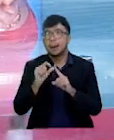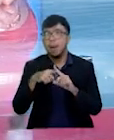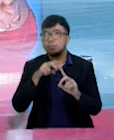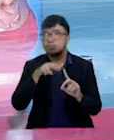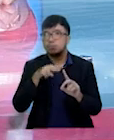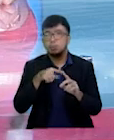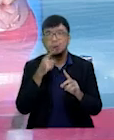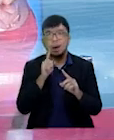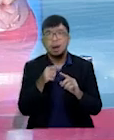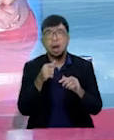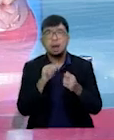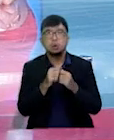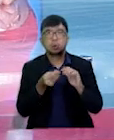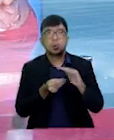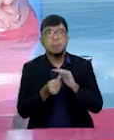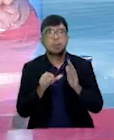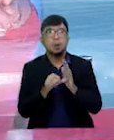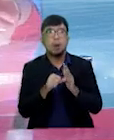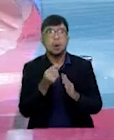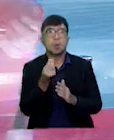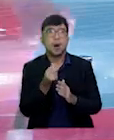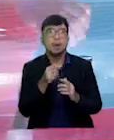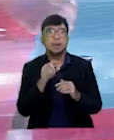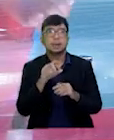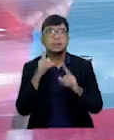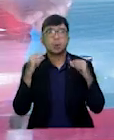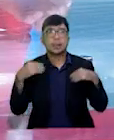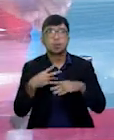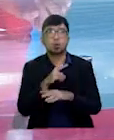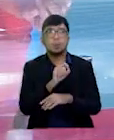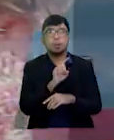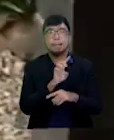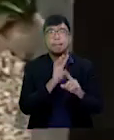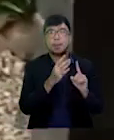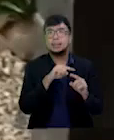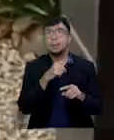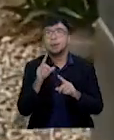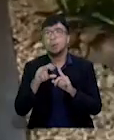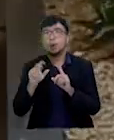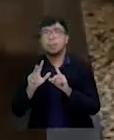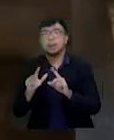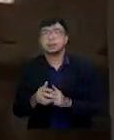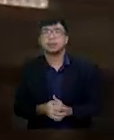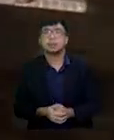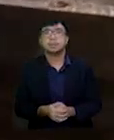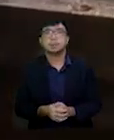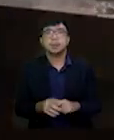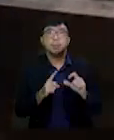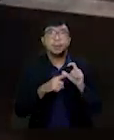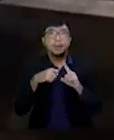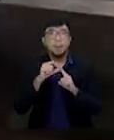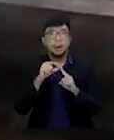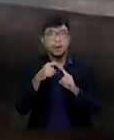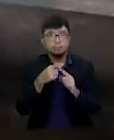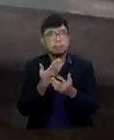bantuan keuangan Provinsi Jawa Timur 2014 hingga 2018 Hai menjadi KPK kembali